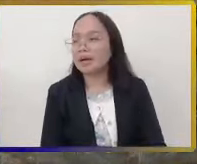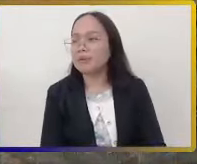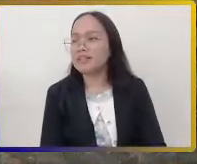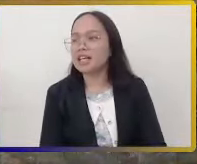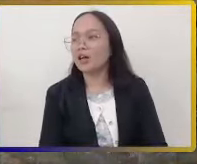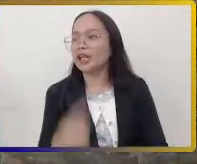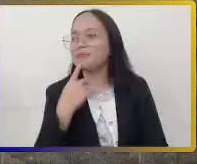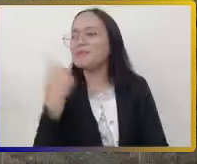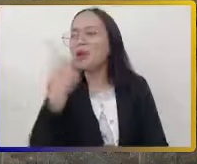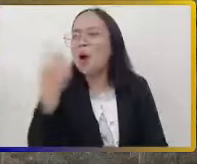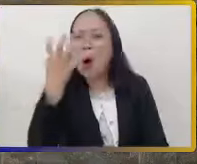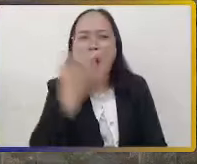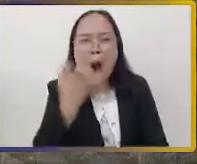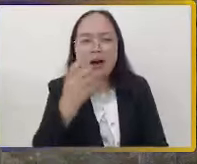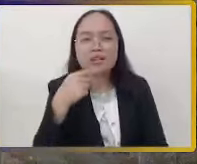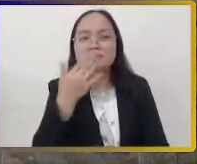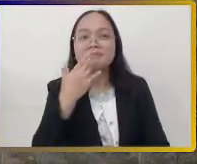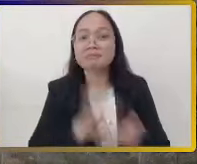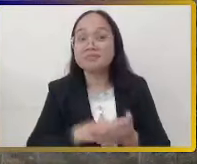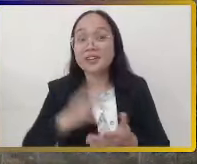Sino ang buwisit, panganay? I mean,